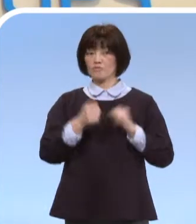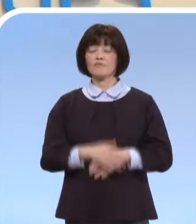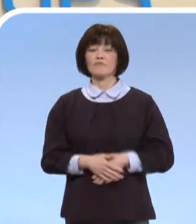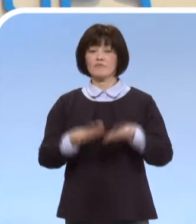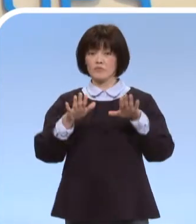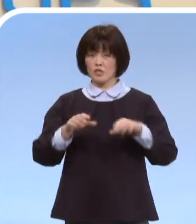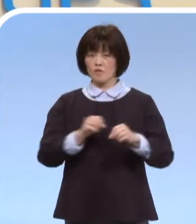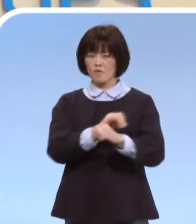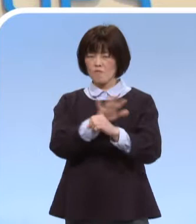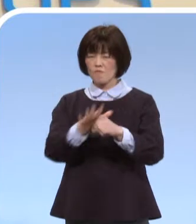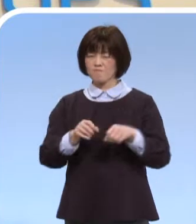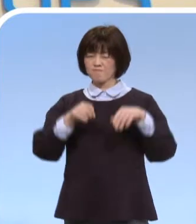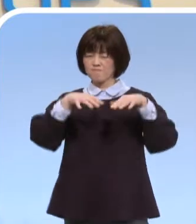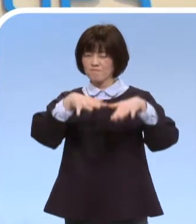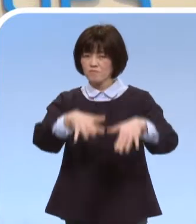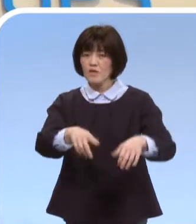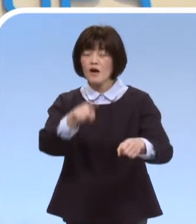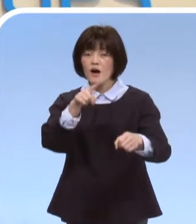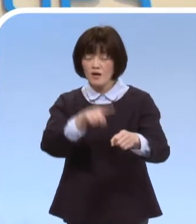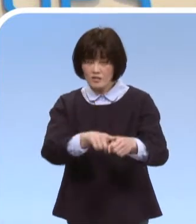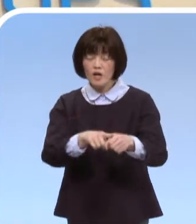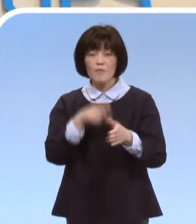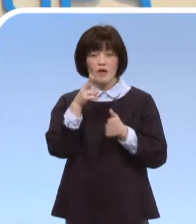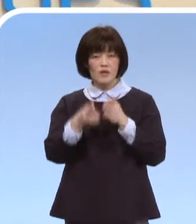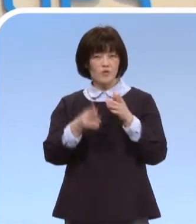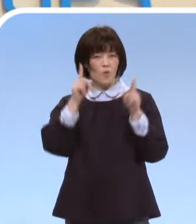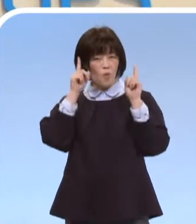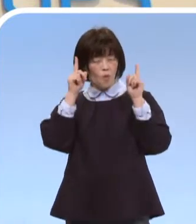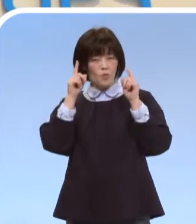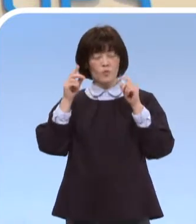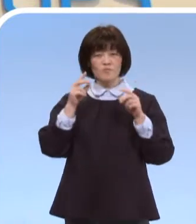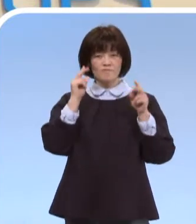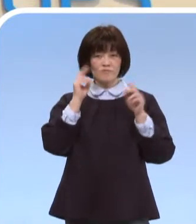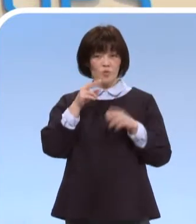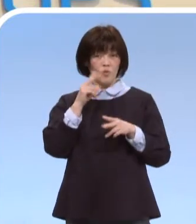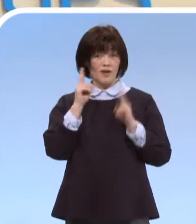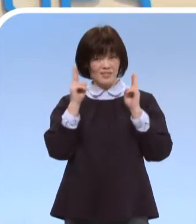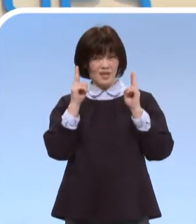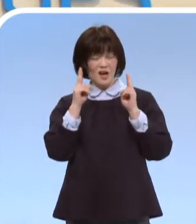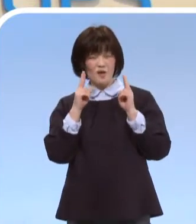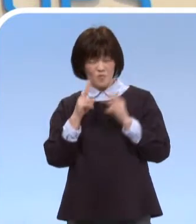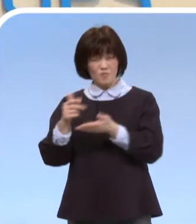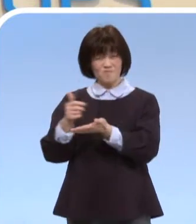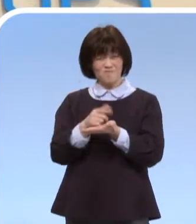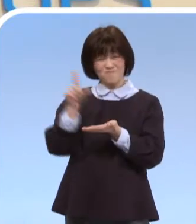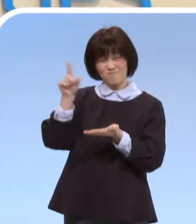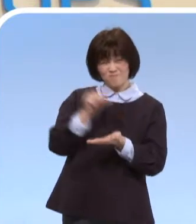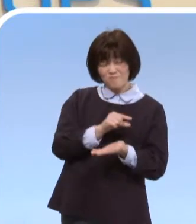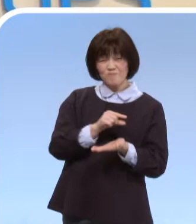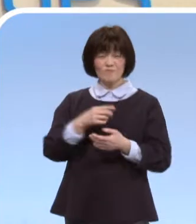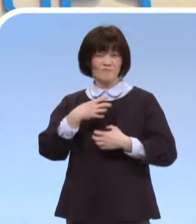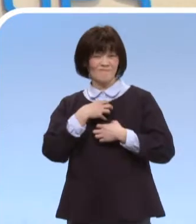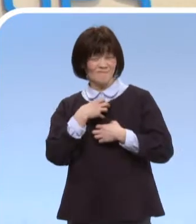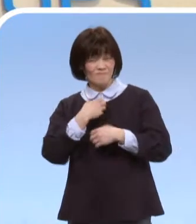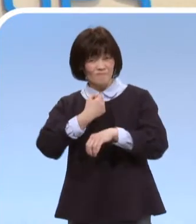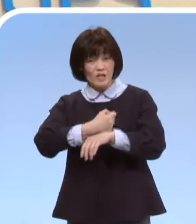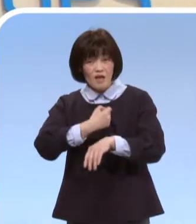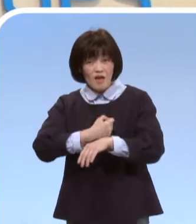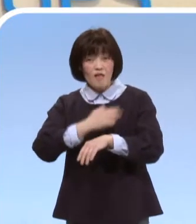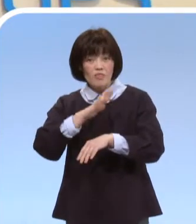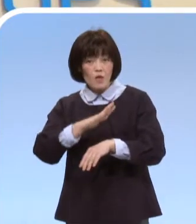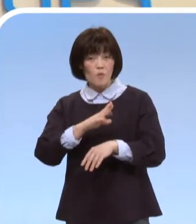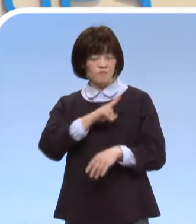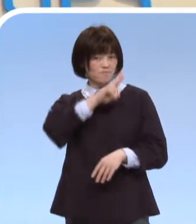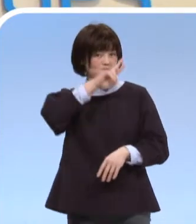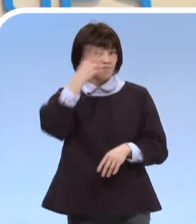新型コロナの影響で旅行業界も大変になりましたが、それをチャンスと捉えて新しい事業を起こされ